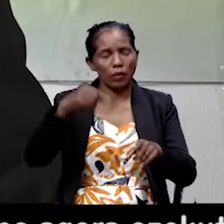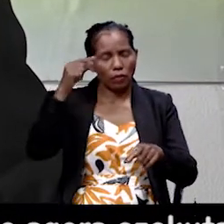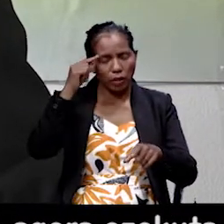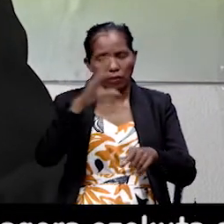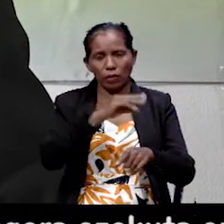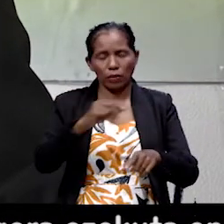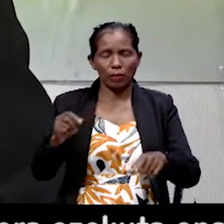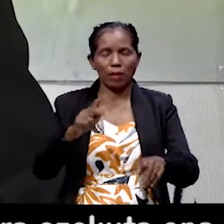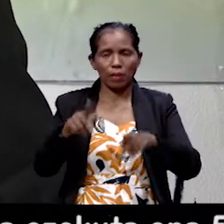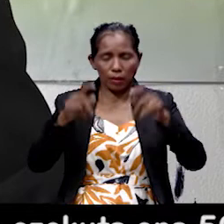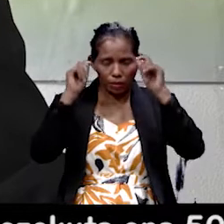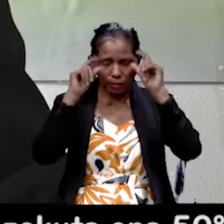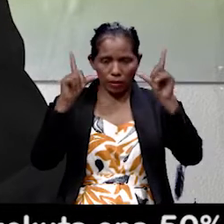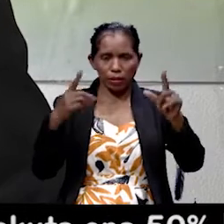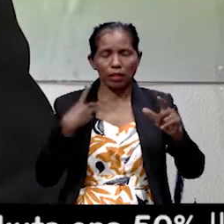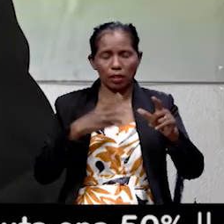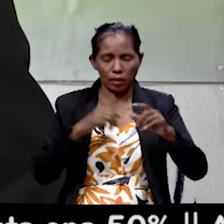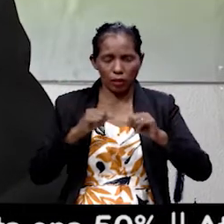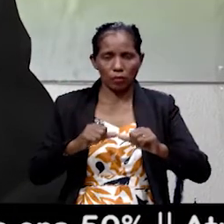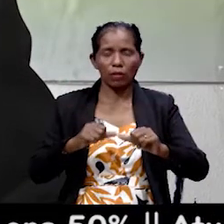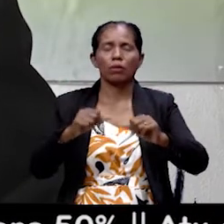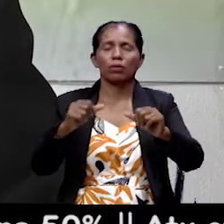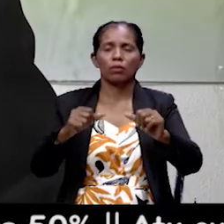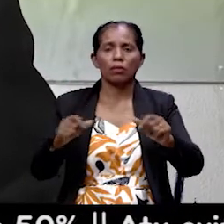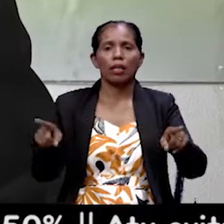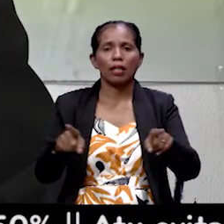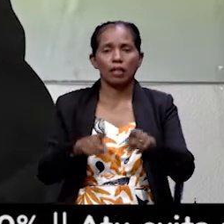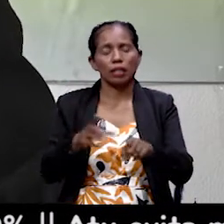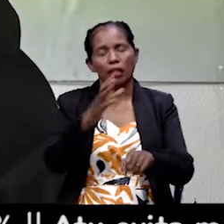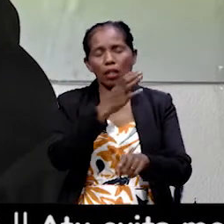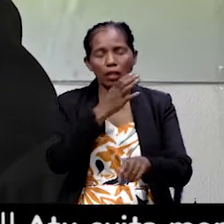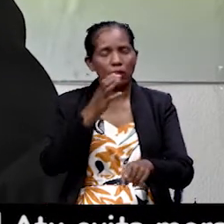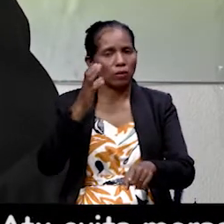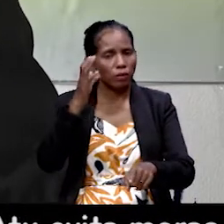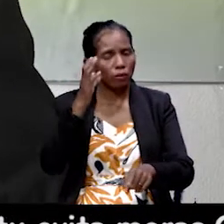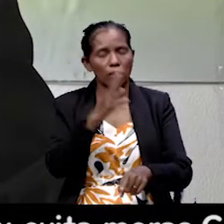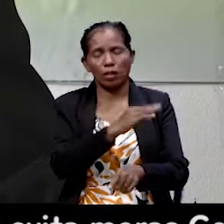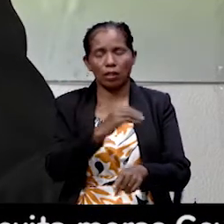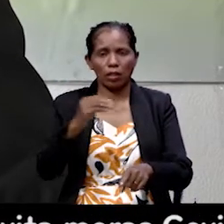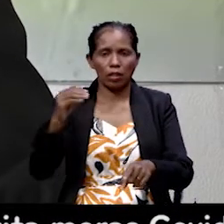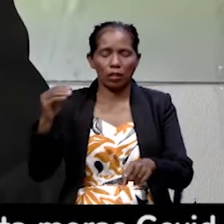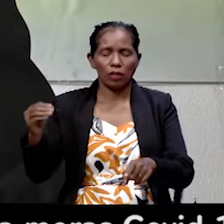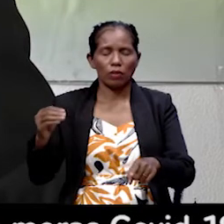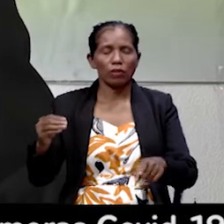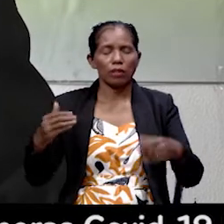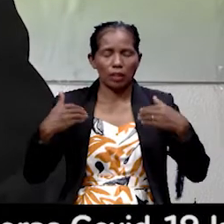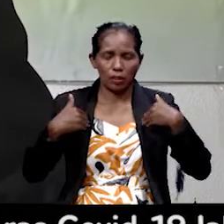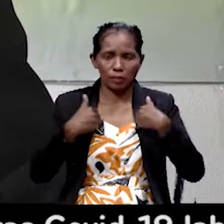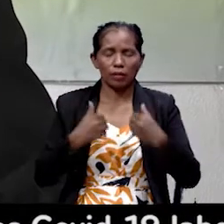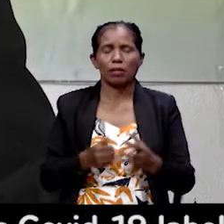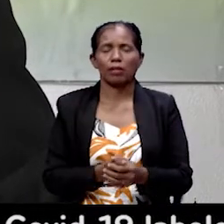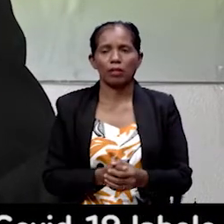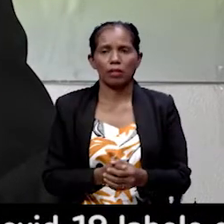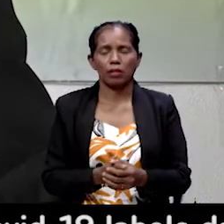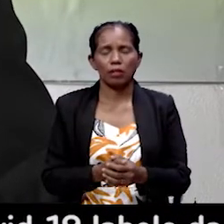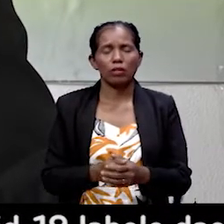yang terus dapat kita kembangkan, antara lain pertanian, peternakan, good governance, dan banyak sekali,